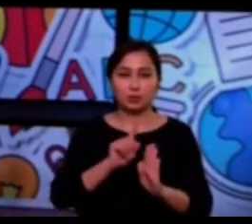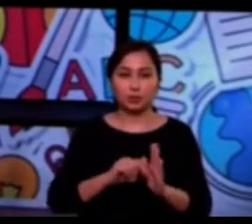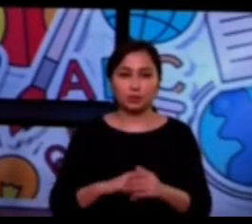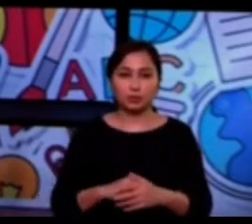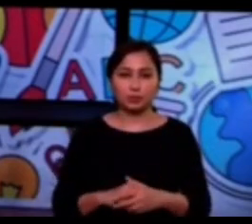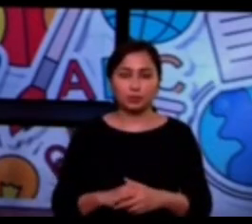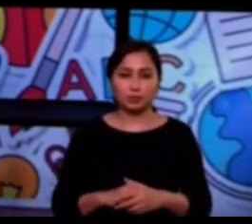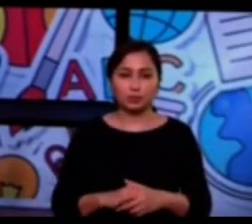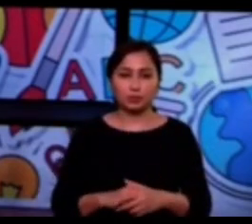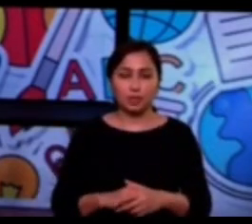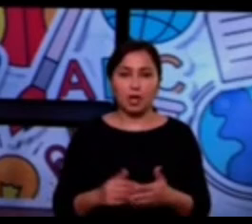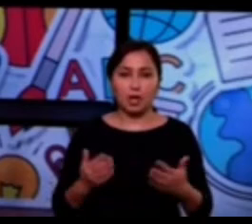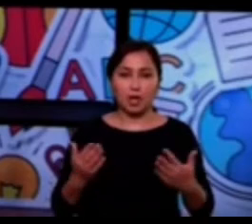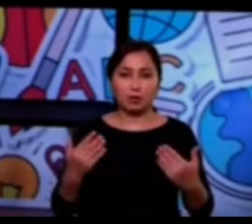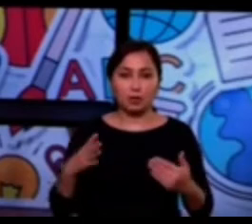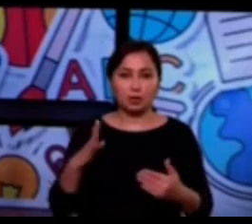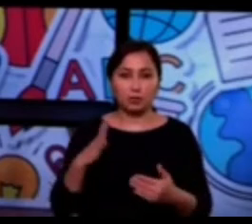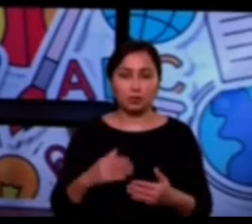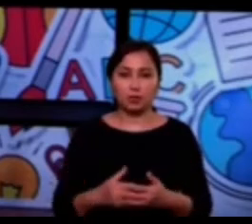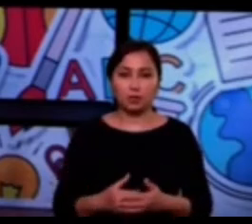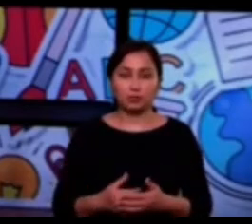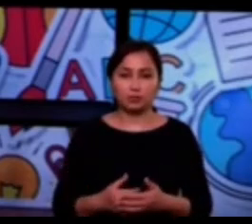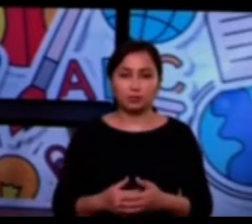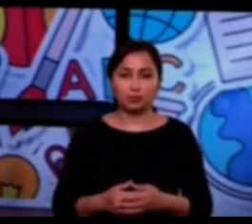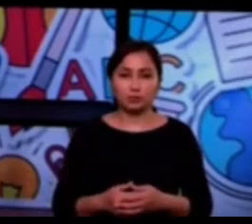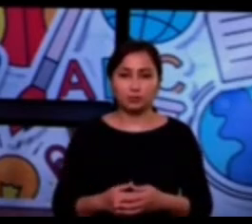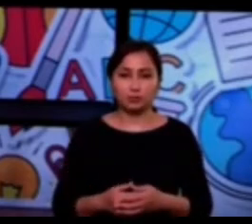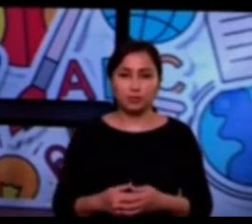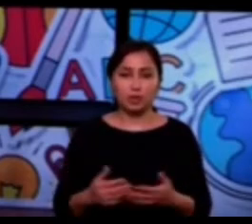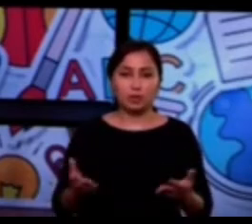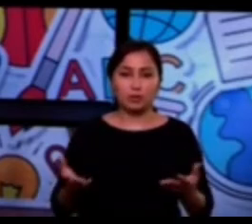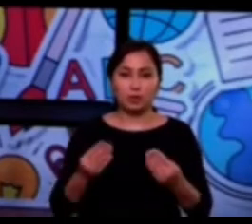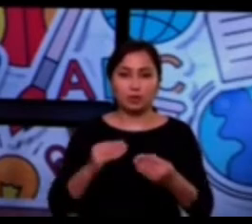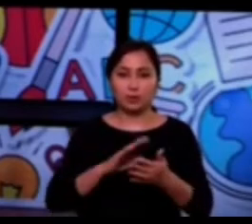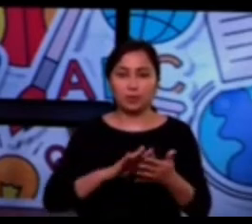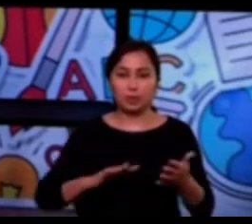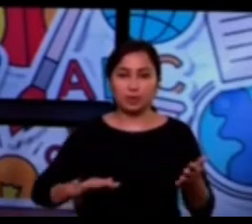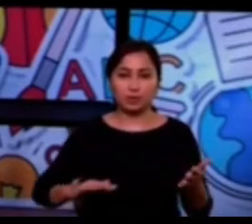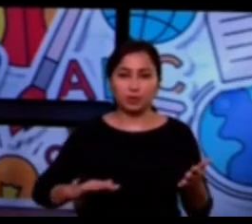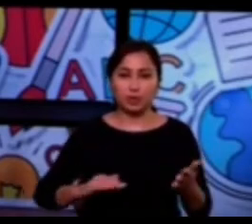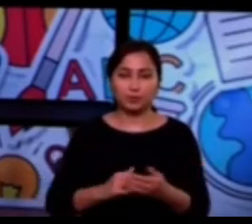начнем. Отдохнули? Ну, тогда продолжаем.